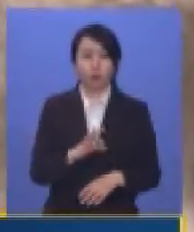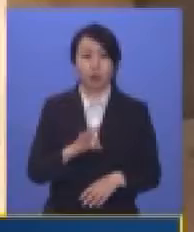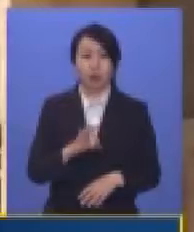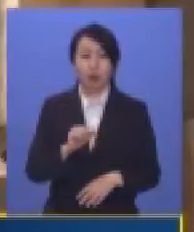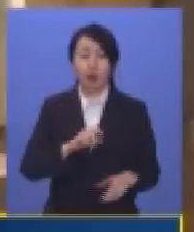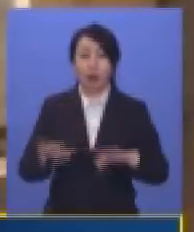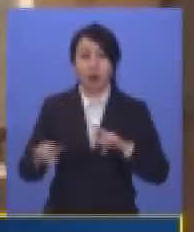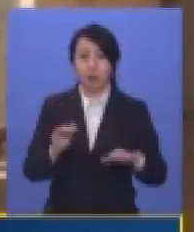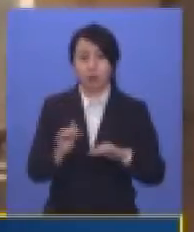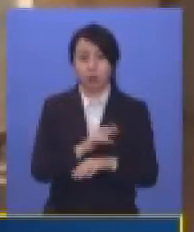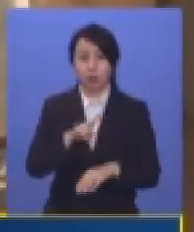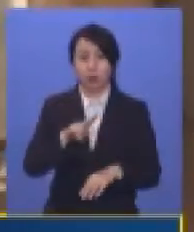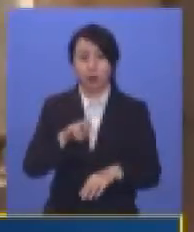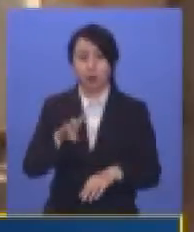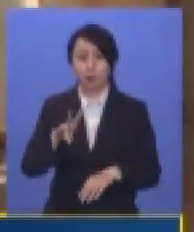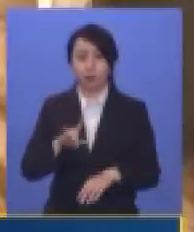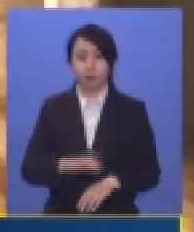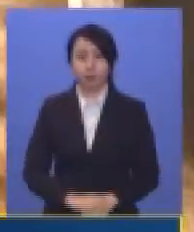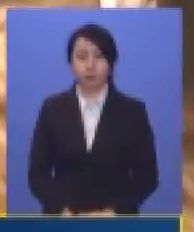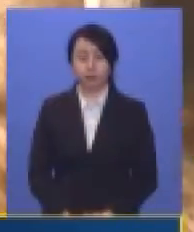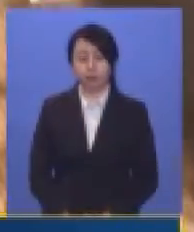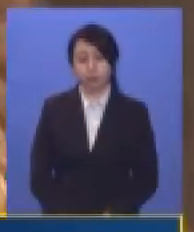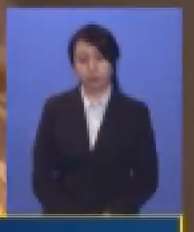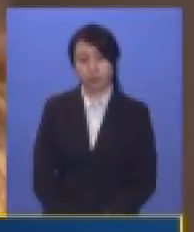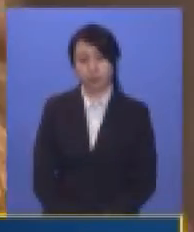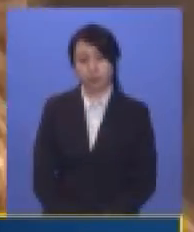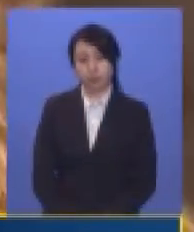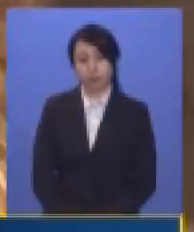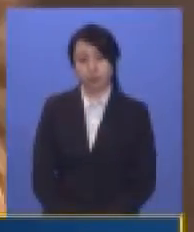упомянуть акцию «Добрые лапы». Адилия Кушекова, Орал Амренов, служба новостей.